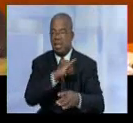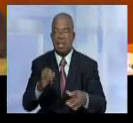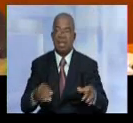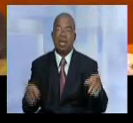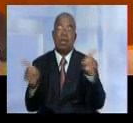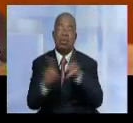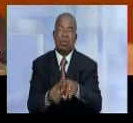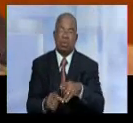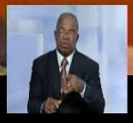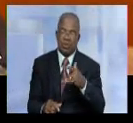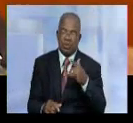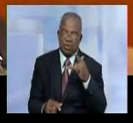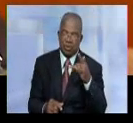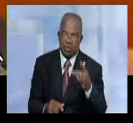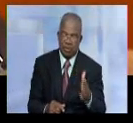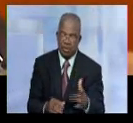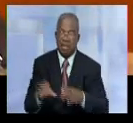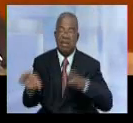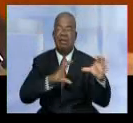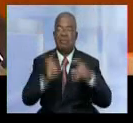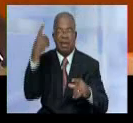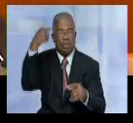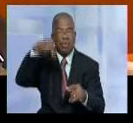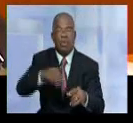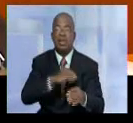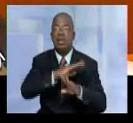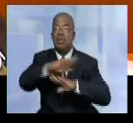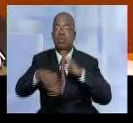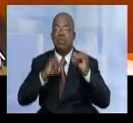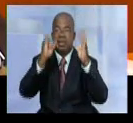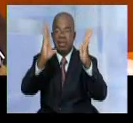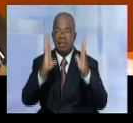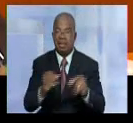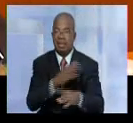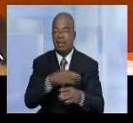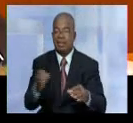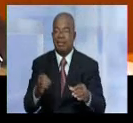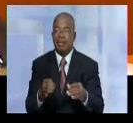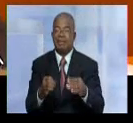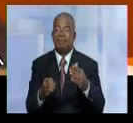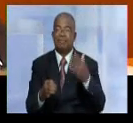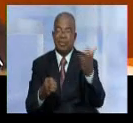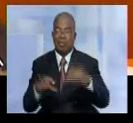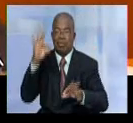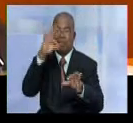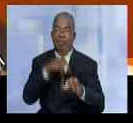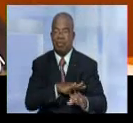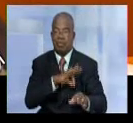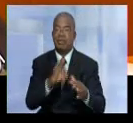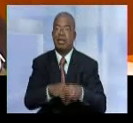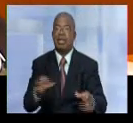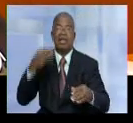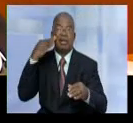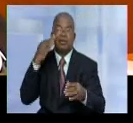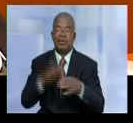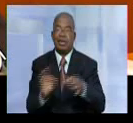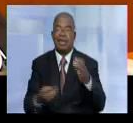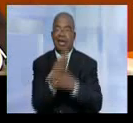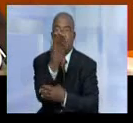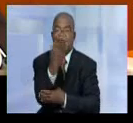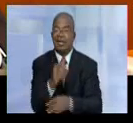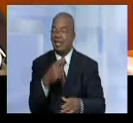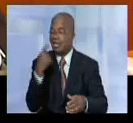bien évidemment, de faire en sorte que tous les Ivoiriens profitent des fruits de la croissance élevée